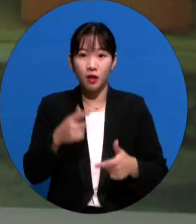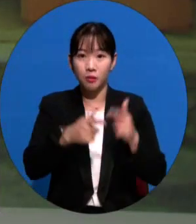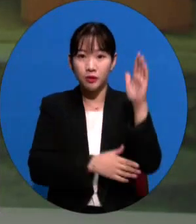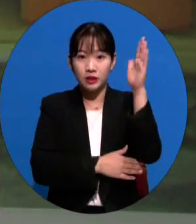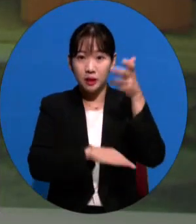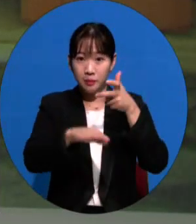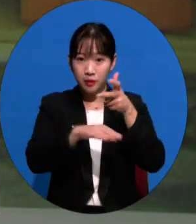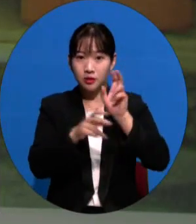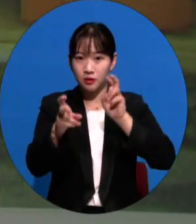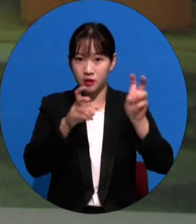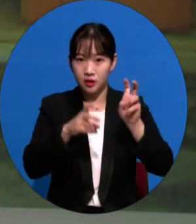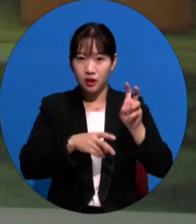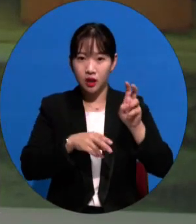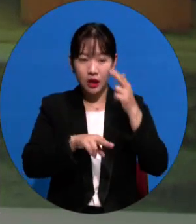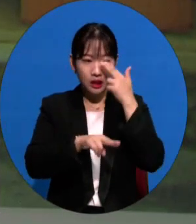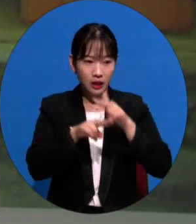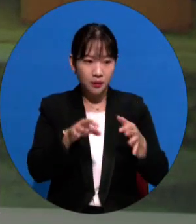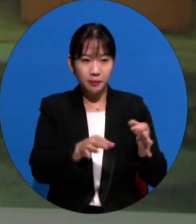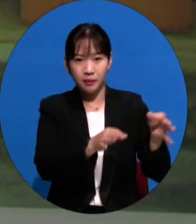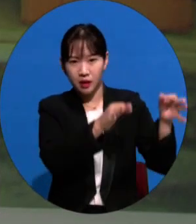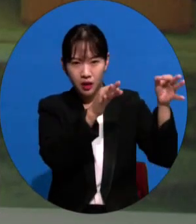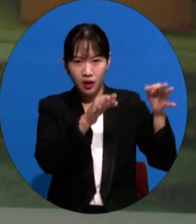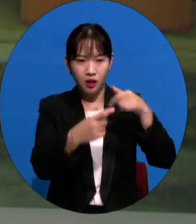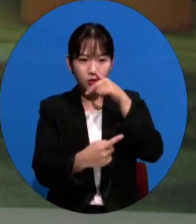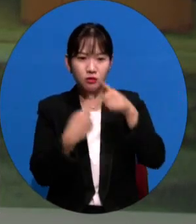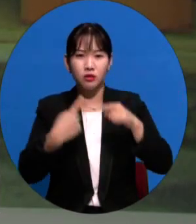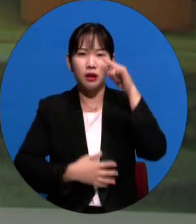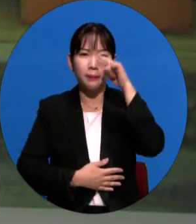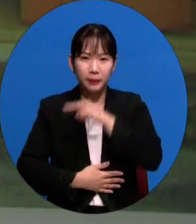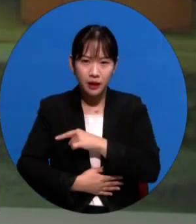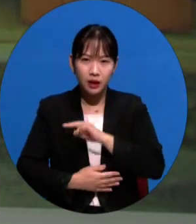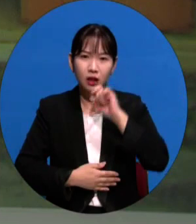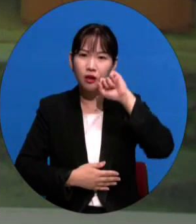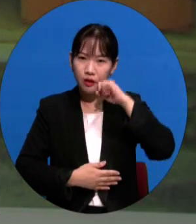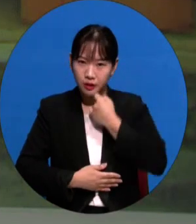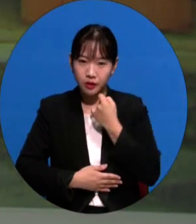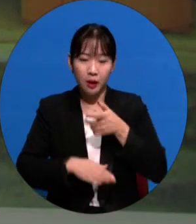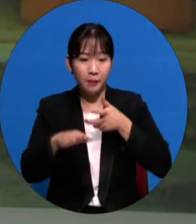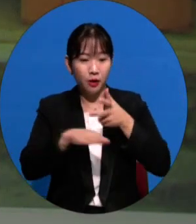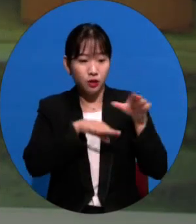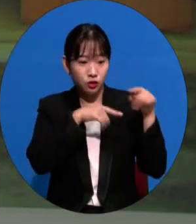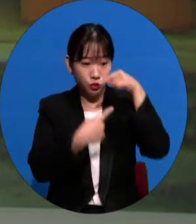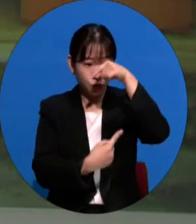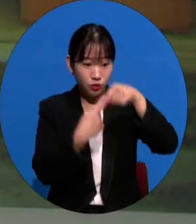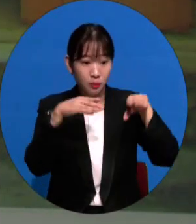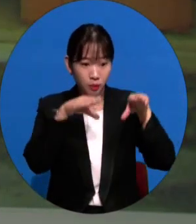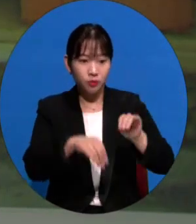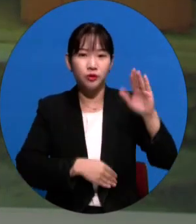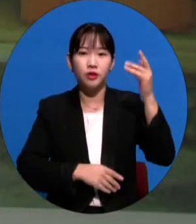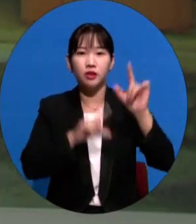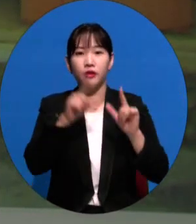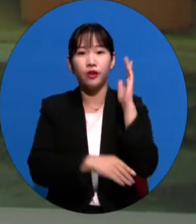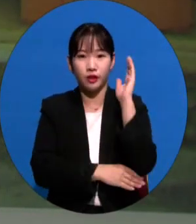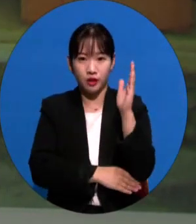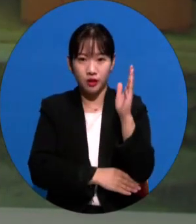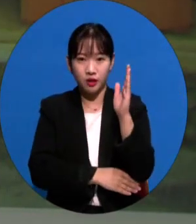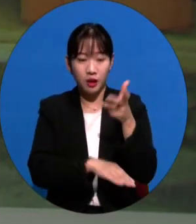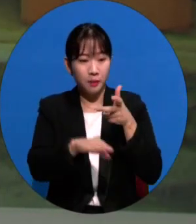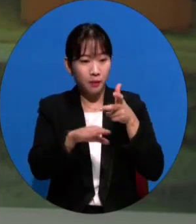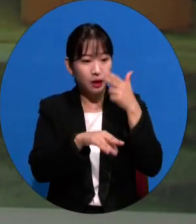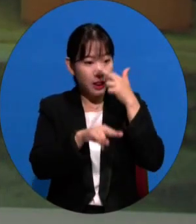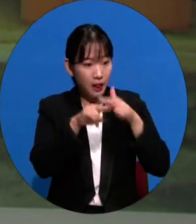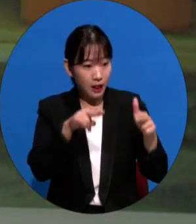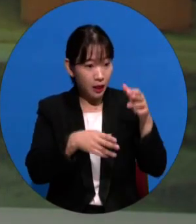목포 시내버스 업체가 원유가 상승 등 경영 악화로 시내버스 운행을 중단해야 할 상황이라고 합니다. 시내버스